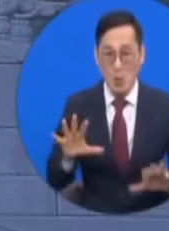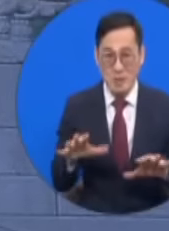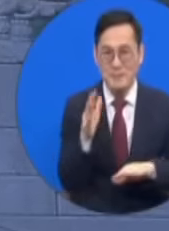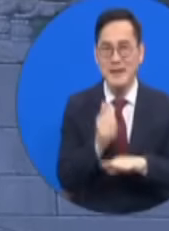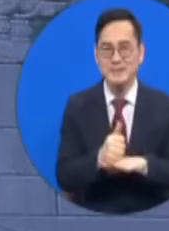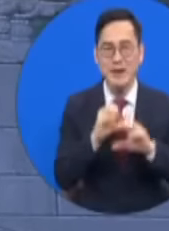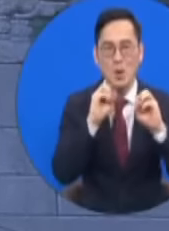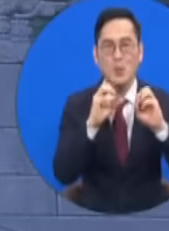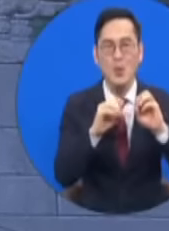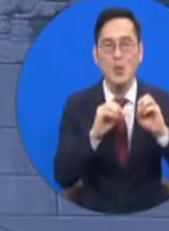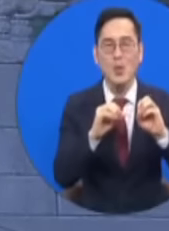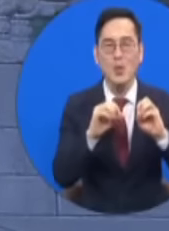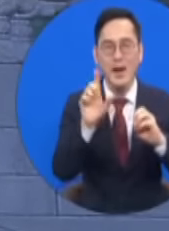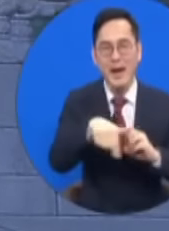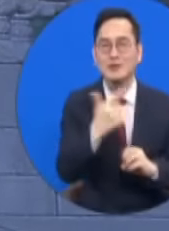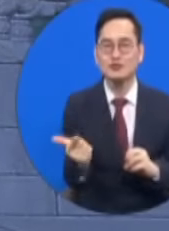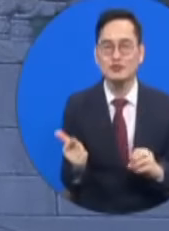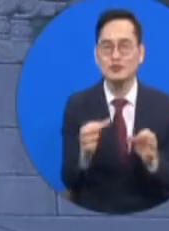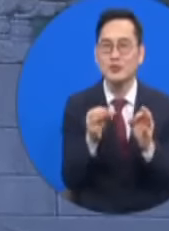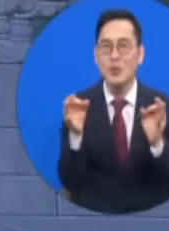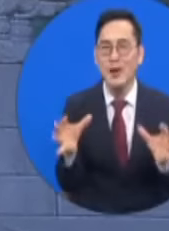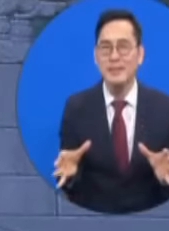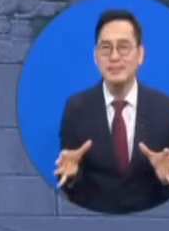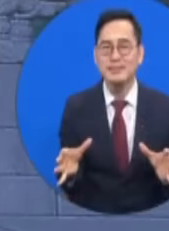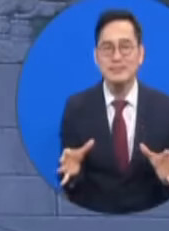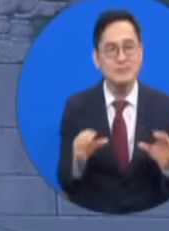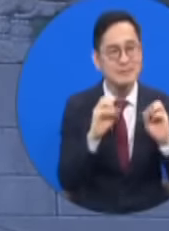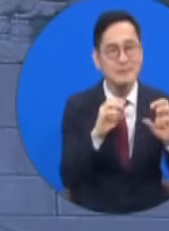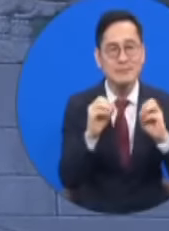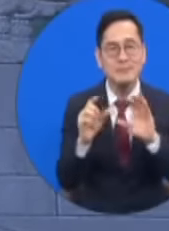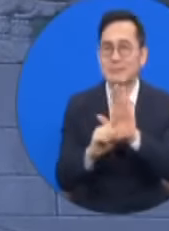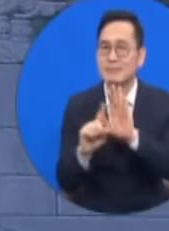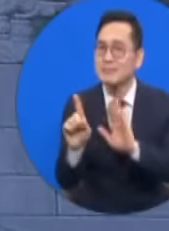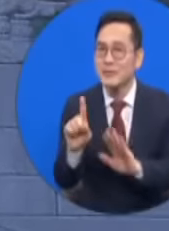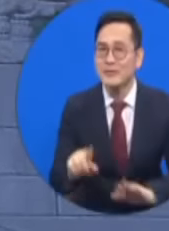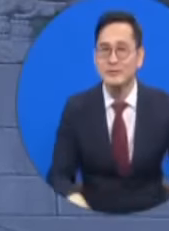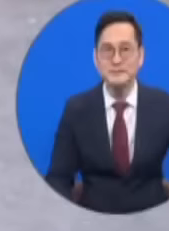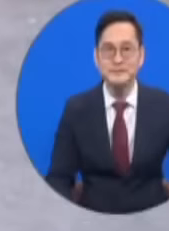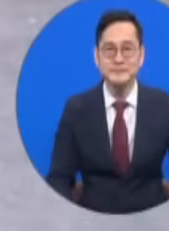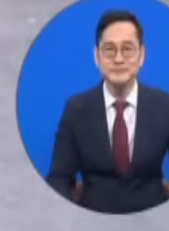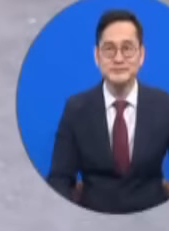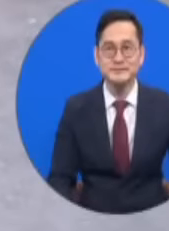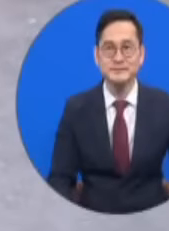시간이 남지 않았습니다. 각 당의 피날레 유세 전략은 뭘까요?